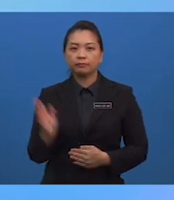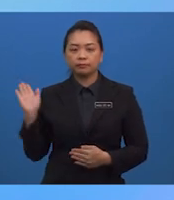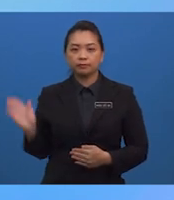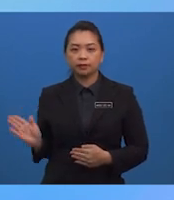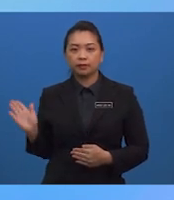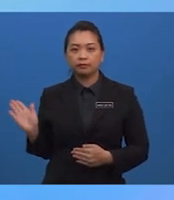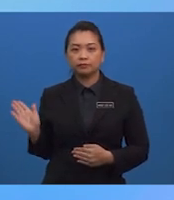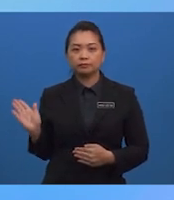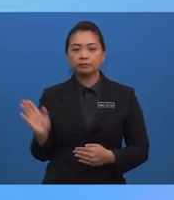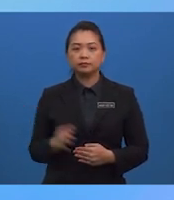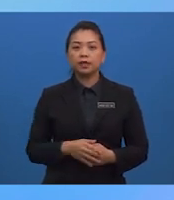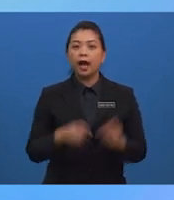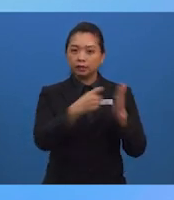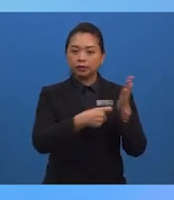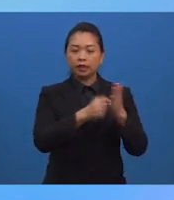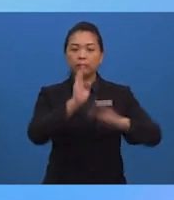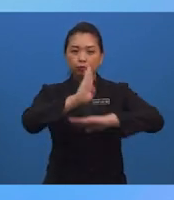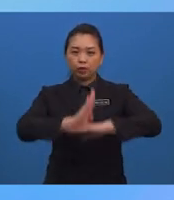menghakis nilai budaya tempatan.